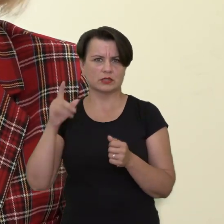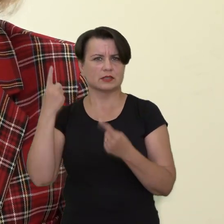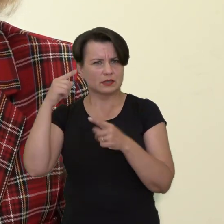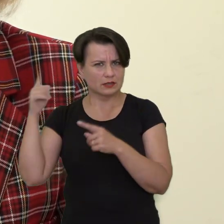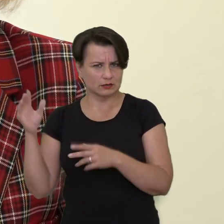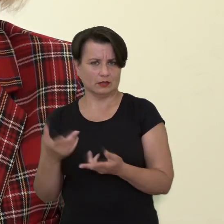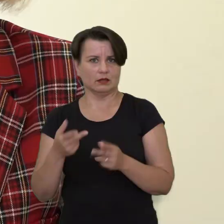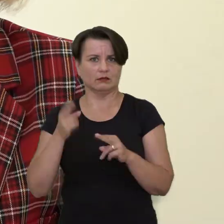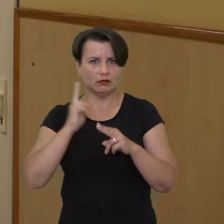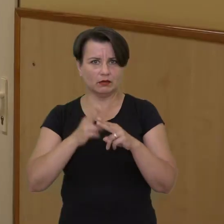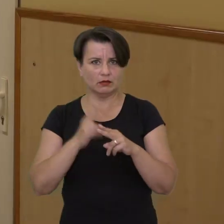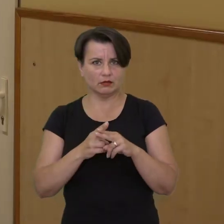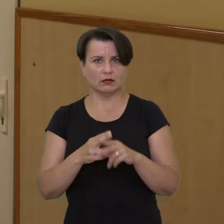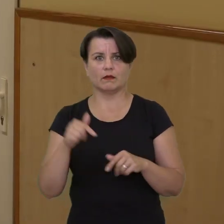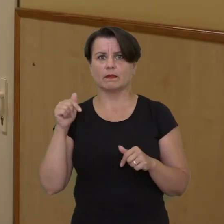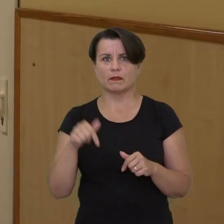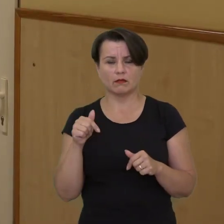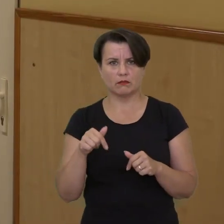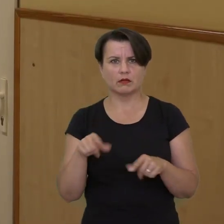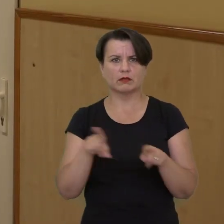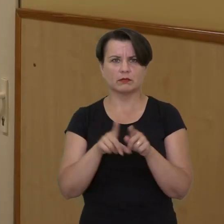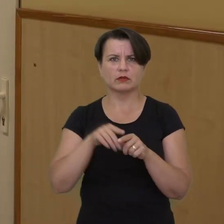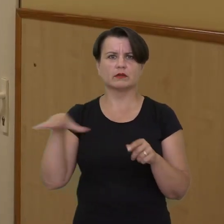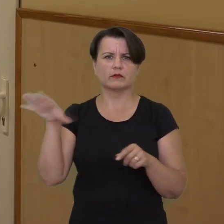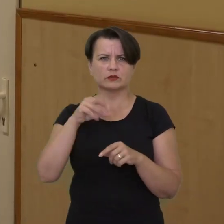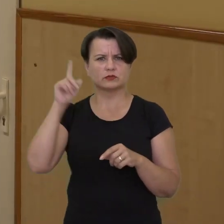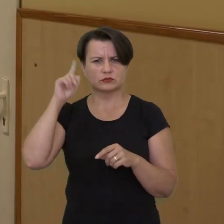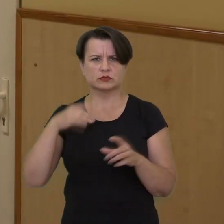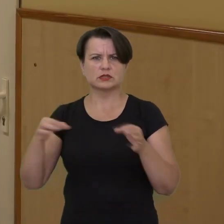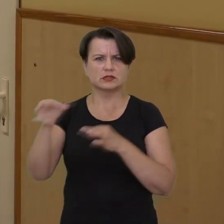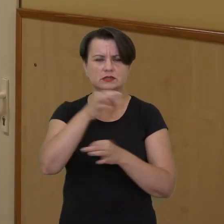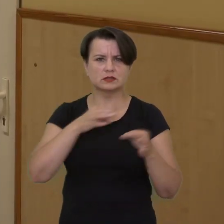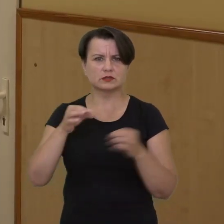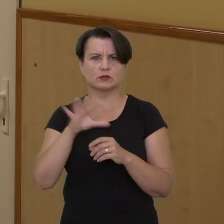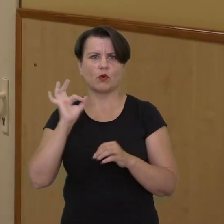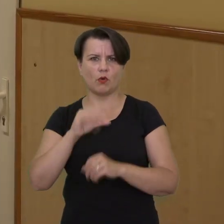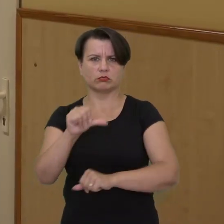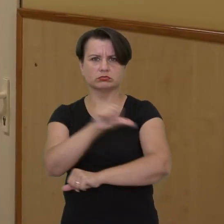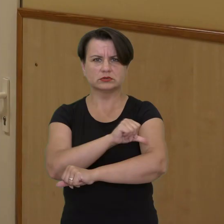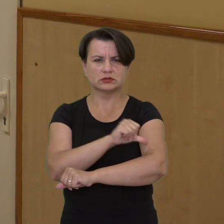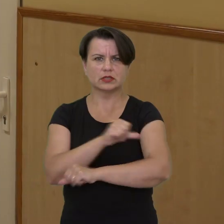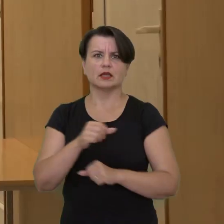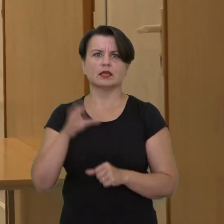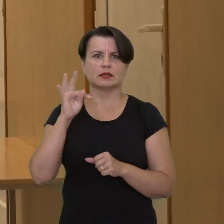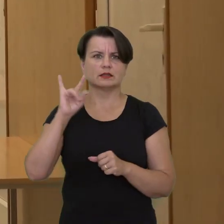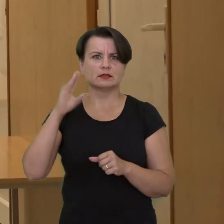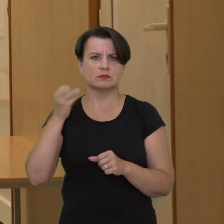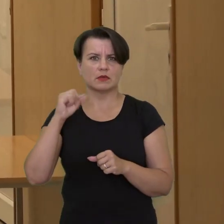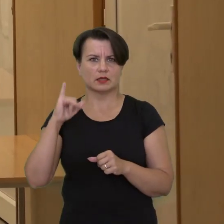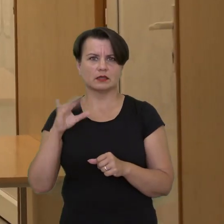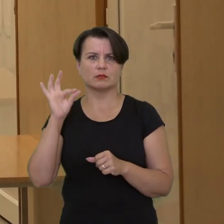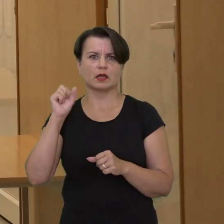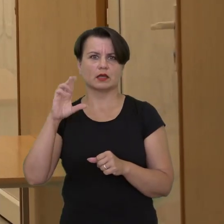kokliušo, poliomielito. Taip pat dabar jau niekam nepaslaptis, kad daug diskusijų kyla ir dėl skiepimo nuo tymų, parotito